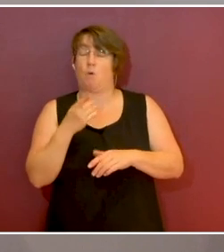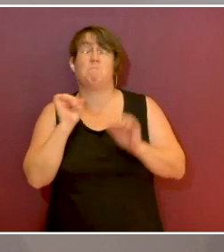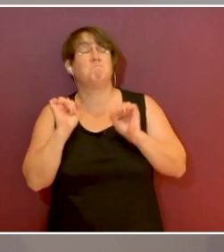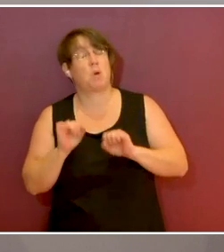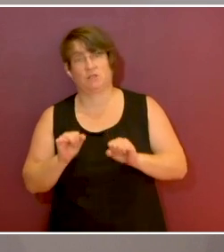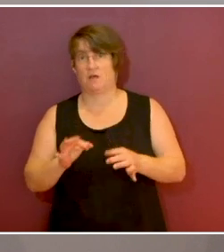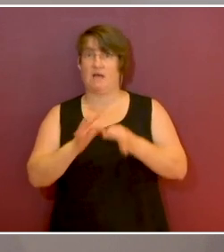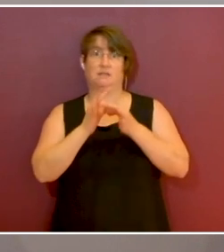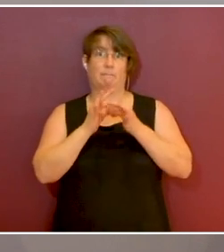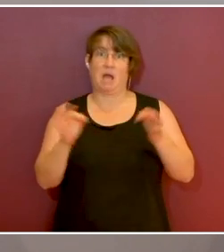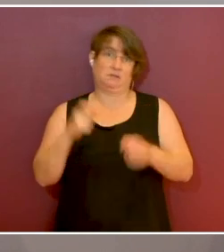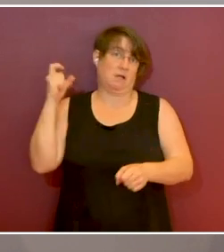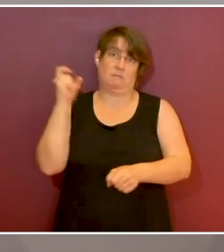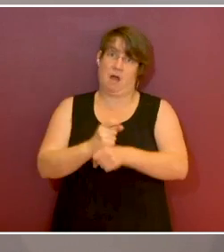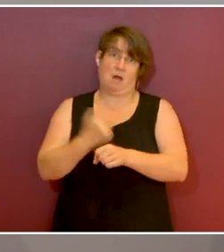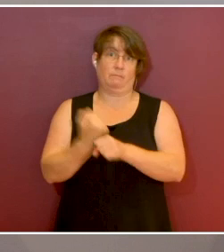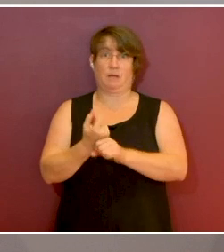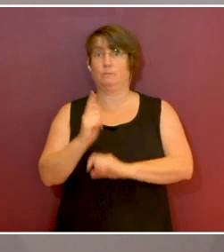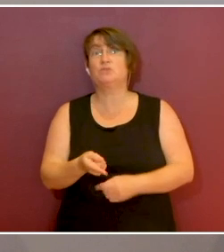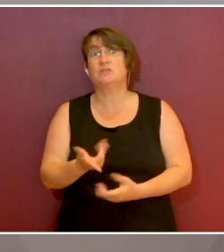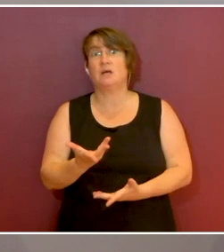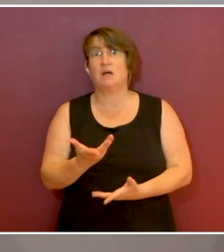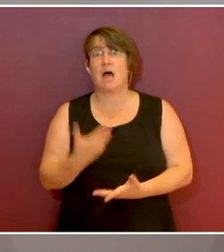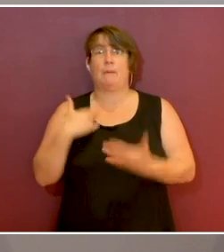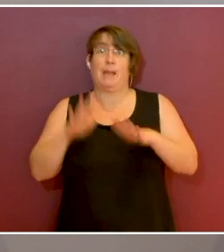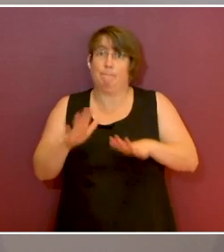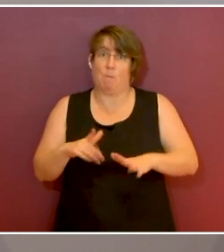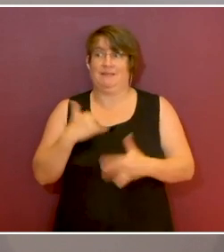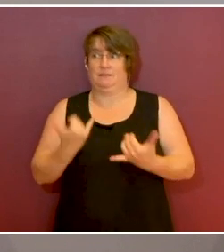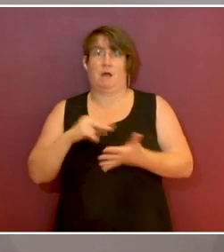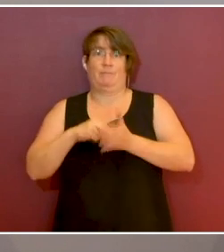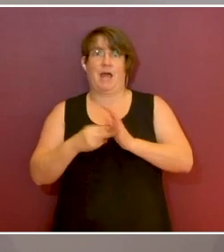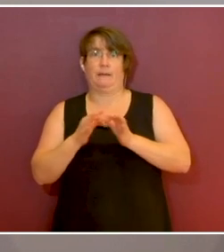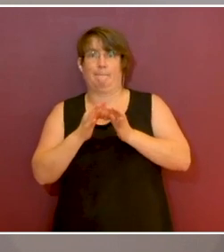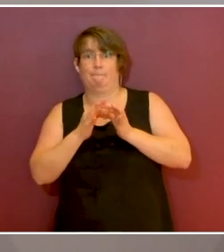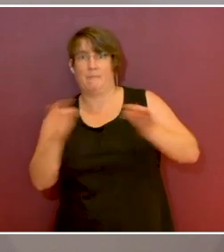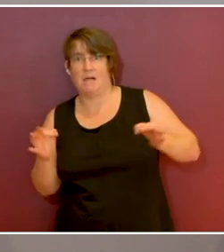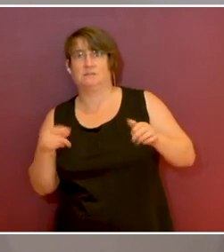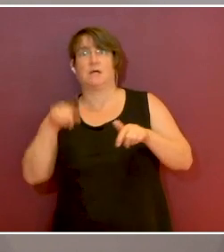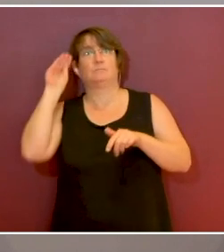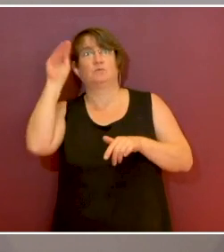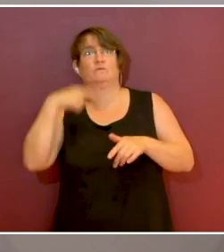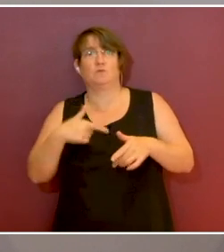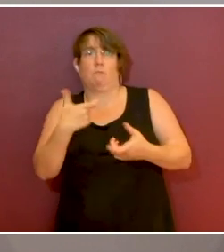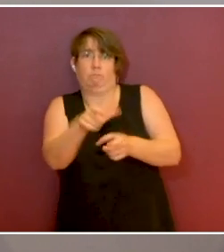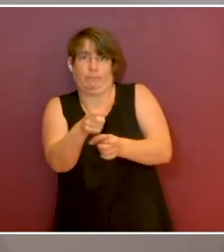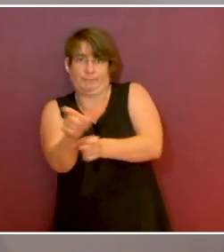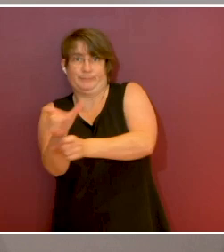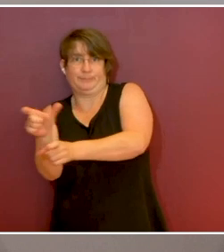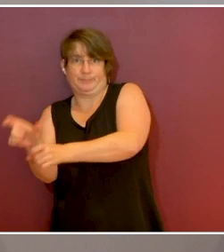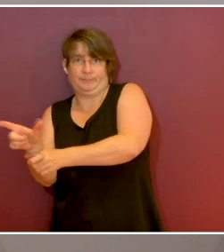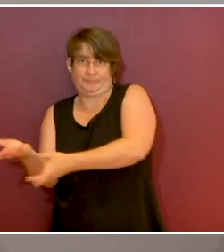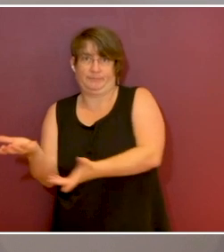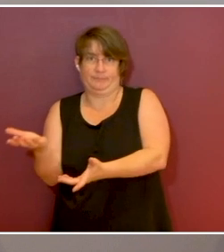Aber wir müssen ja gerade daran arbeiten, das zu verhindern und zu vermeiden. Und wir haben ja wirklich